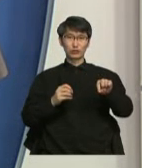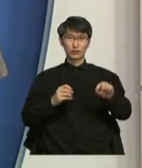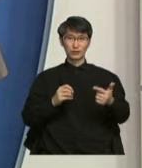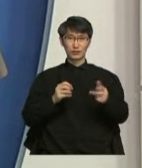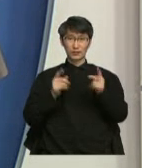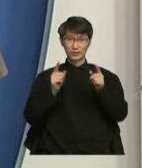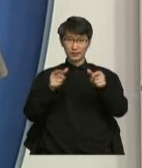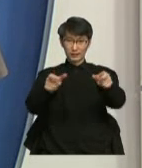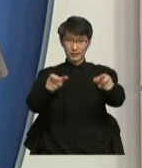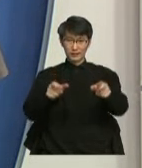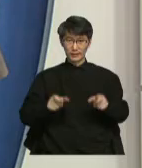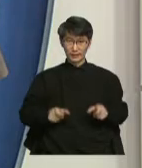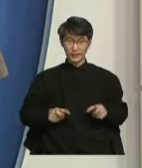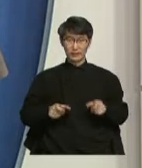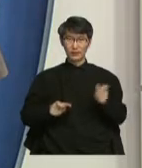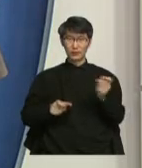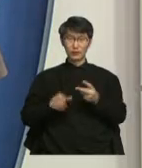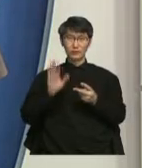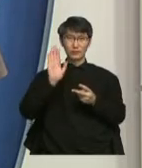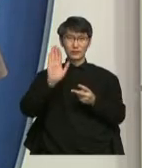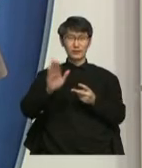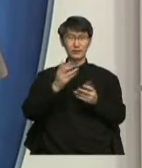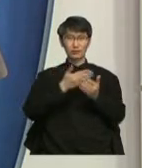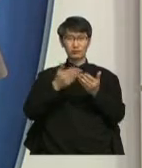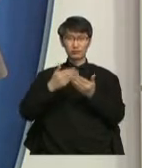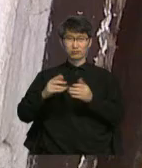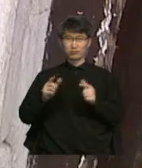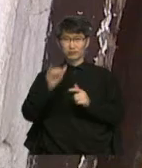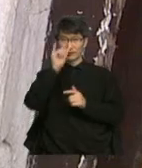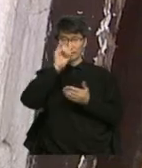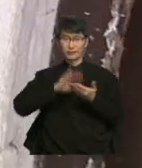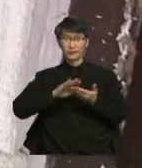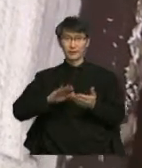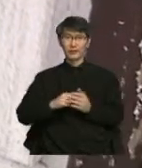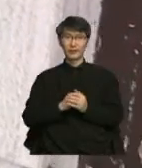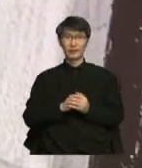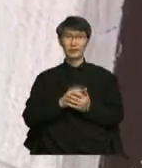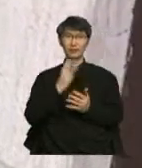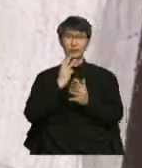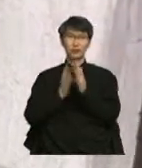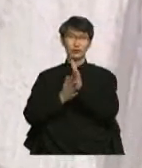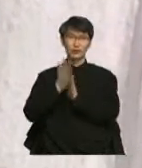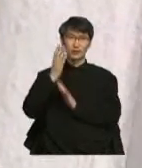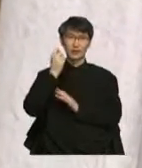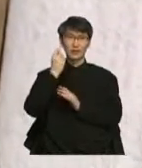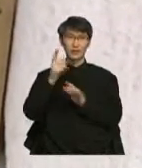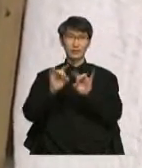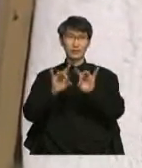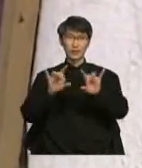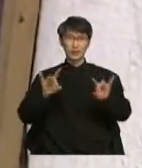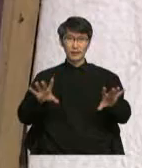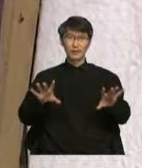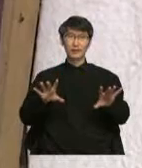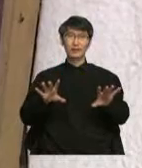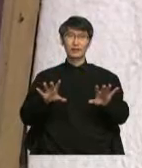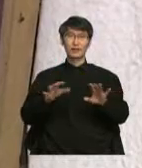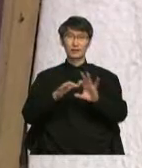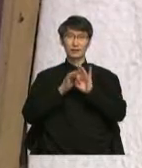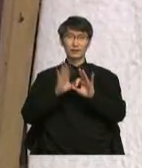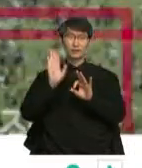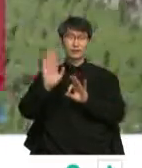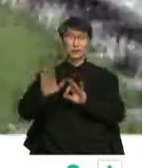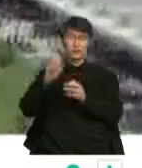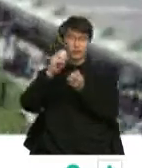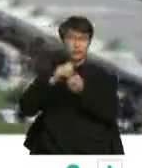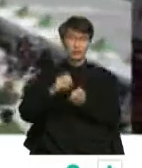영화 서울의 휴일이 11월에 미래 유산으로 선정됐습니다. 서울시는 매달 해당 월과 관련된 미래